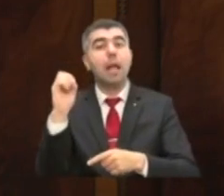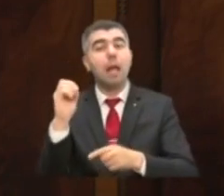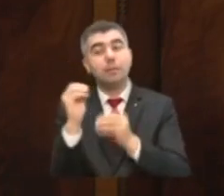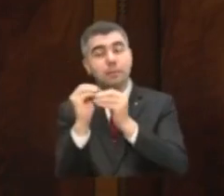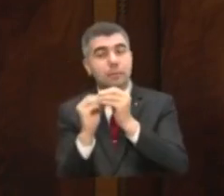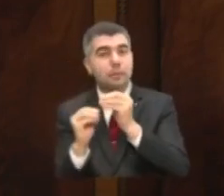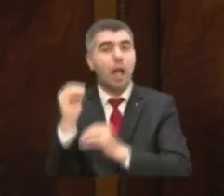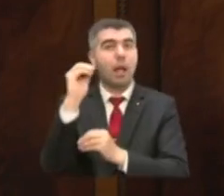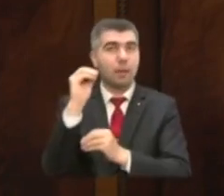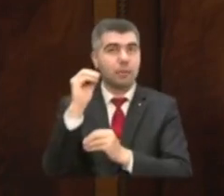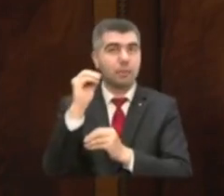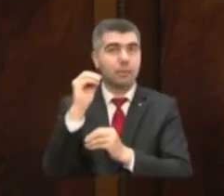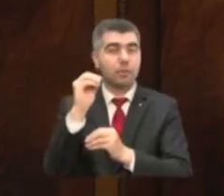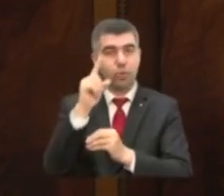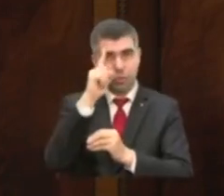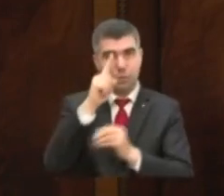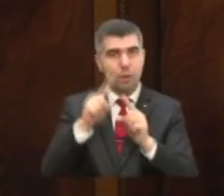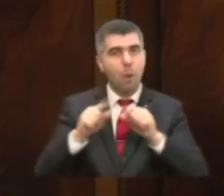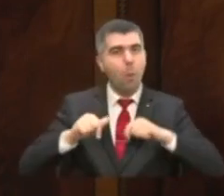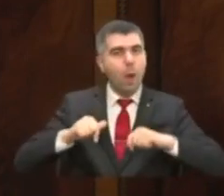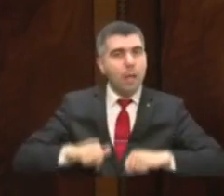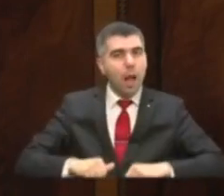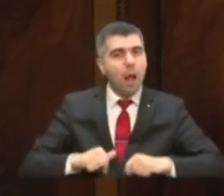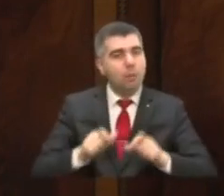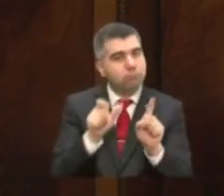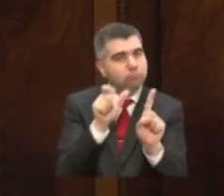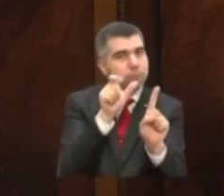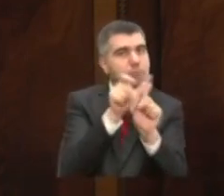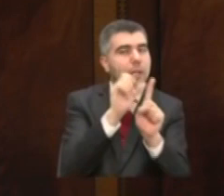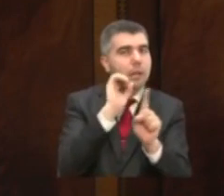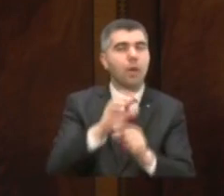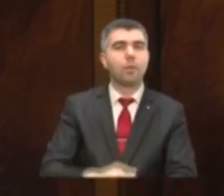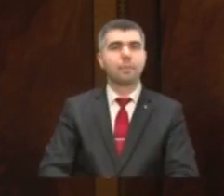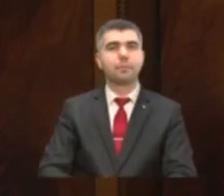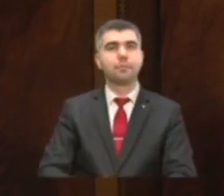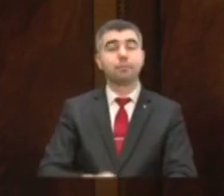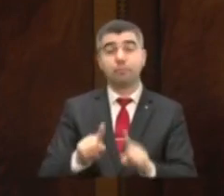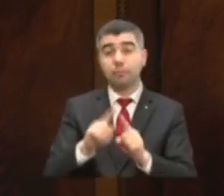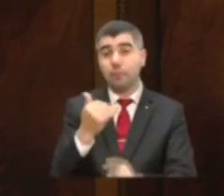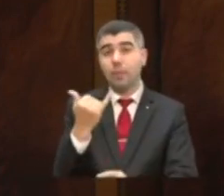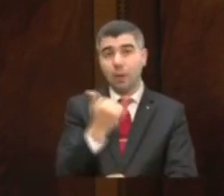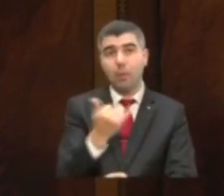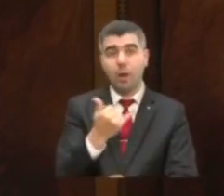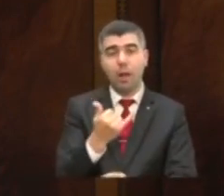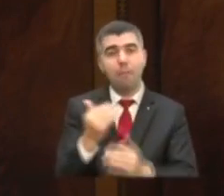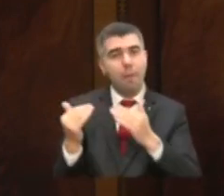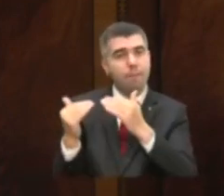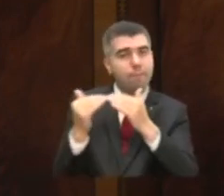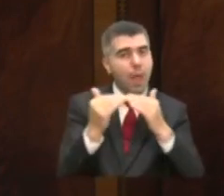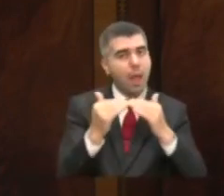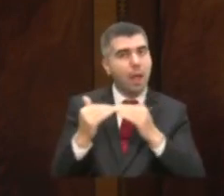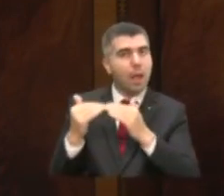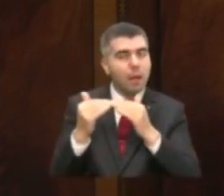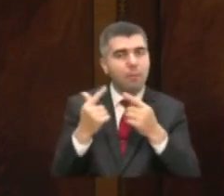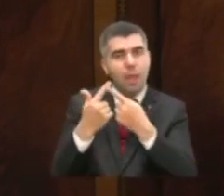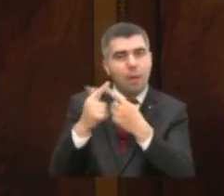قصيرة. ثم من بعد الوزارة هي مكلفة إذن بهذا التمويل، وهذا شيء مهم بتنسيق بطبيعة الحال مع